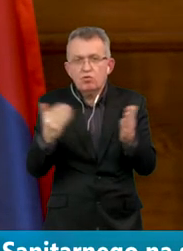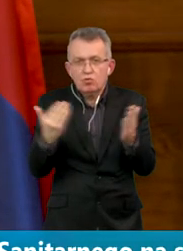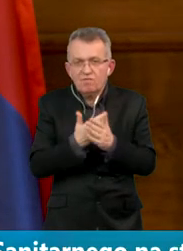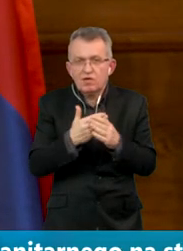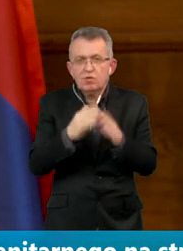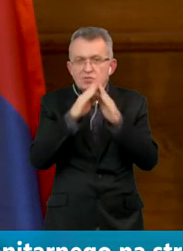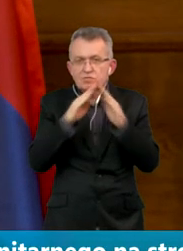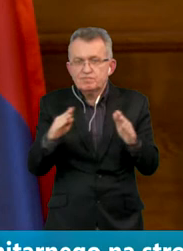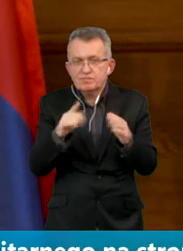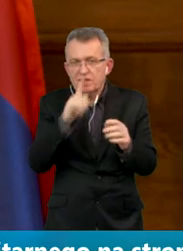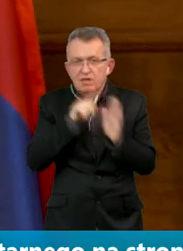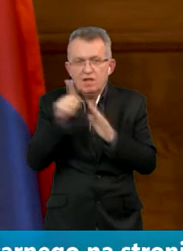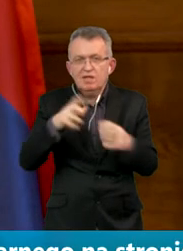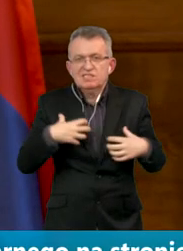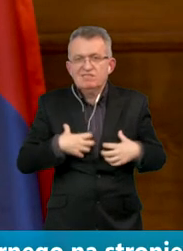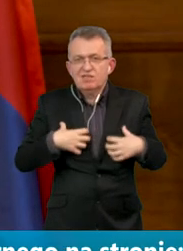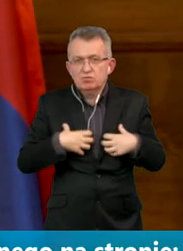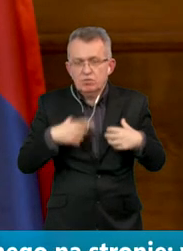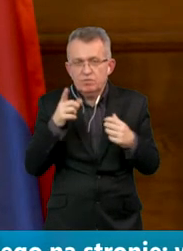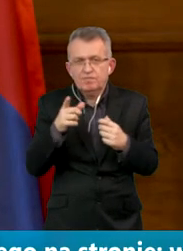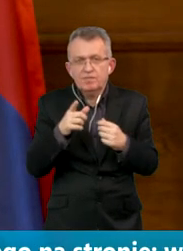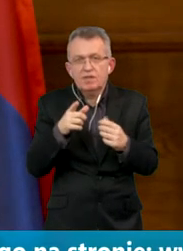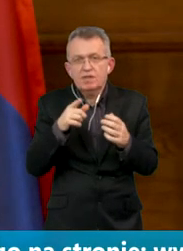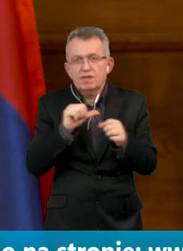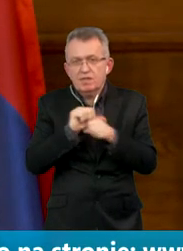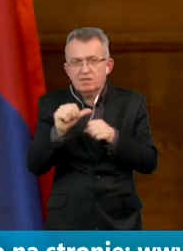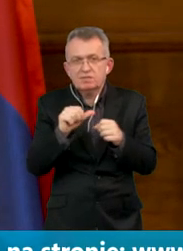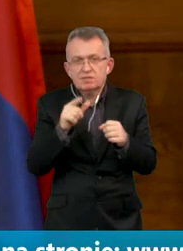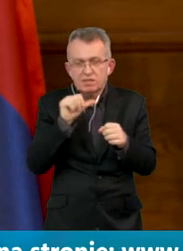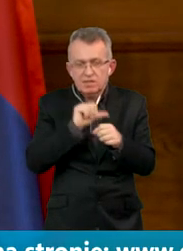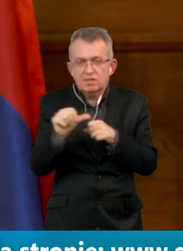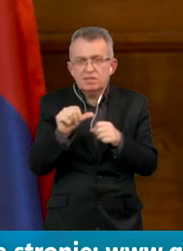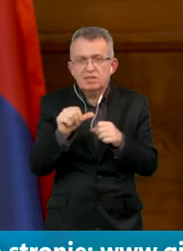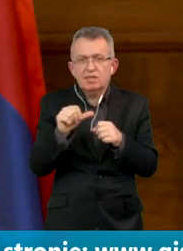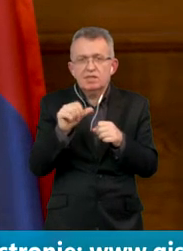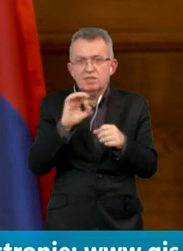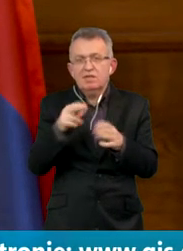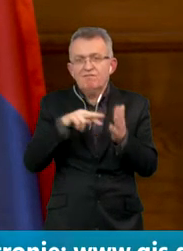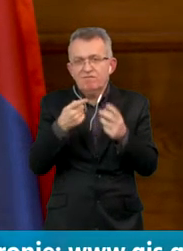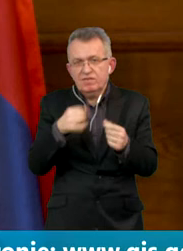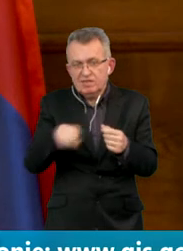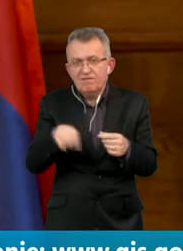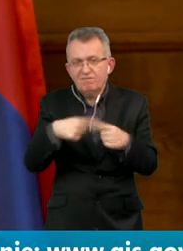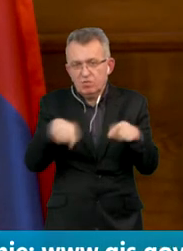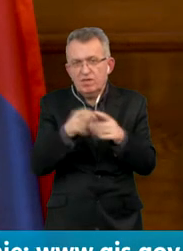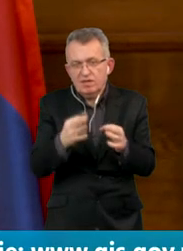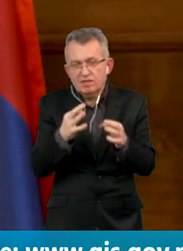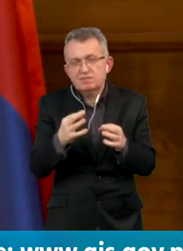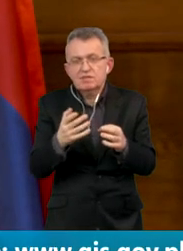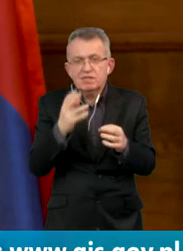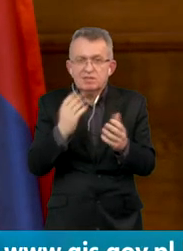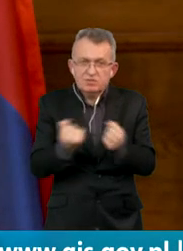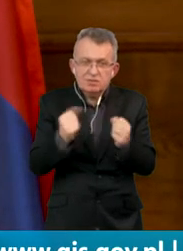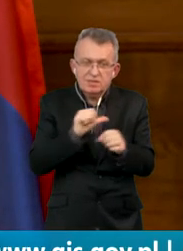schroniska dla zwierząt. Tak jest w tej chwili w trakcie realizacji, więc być może taka